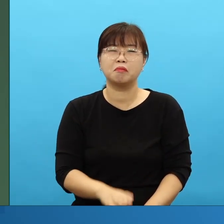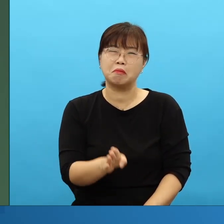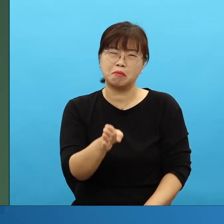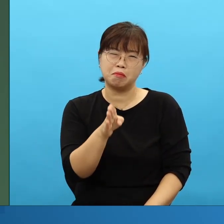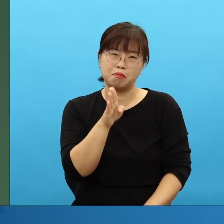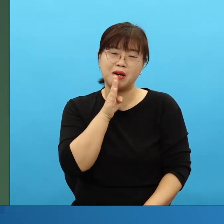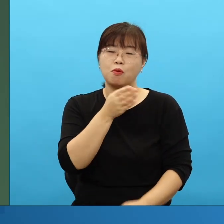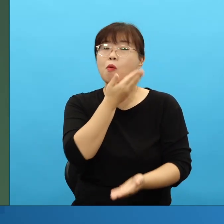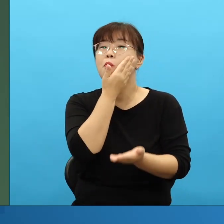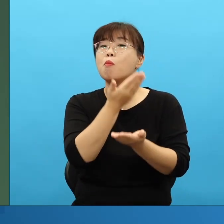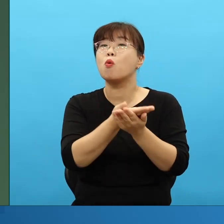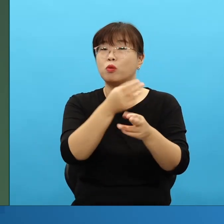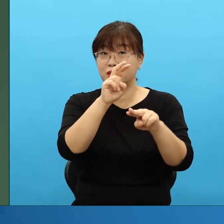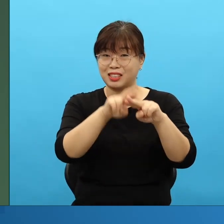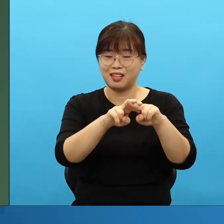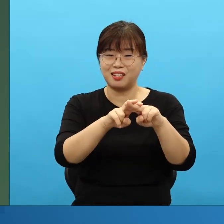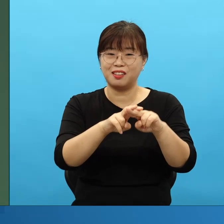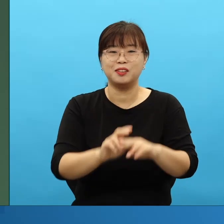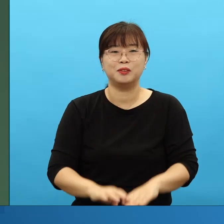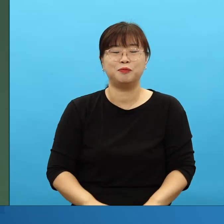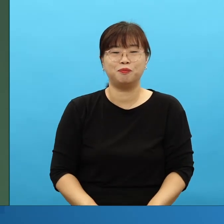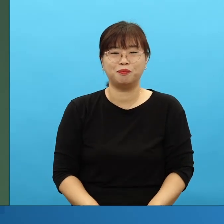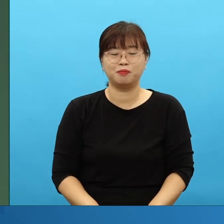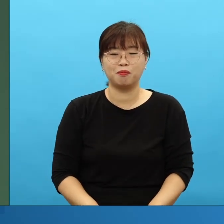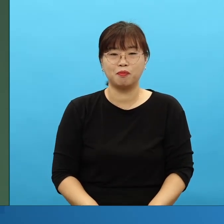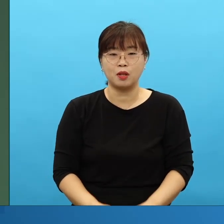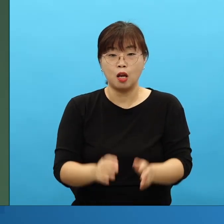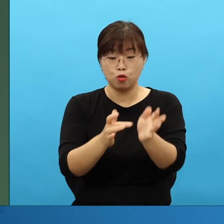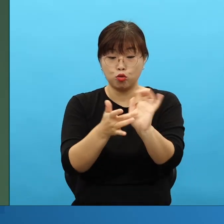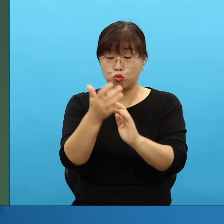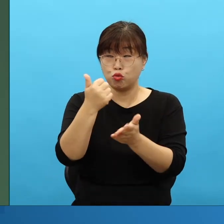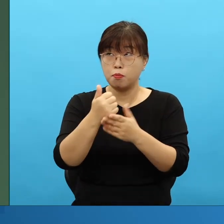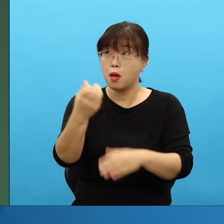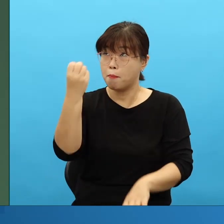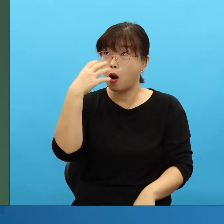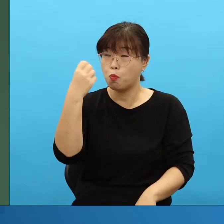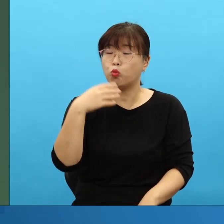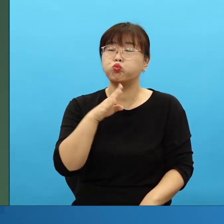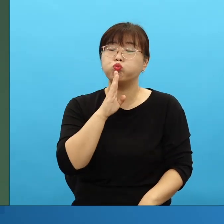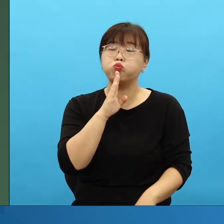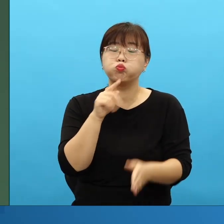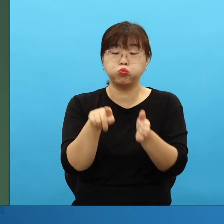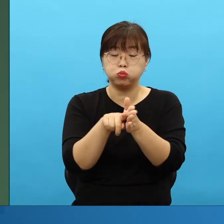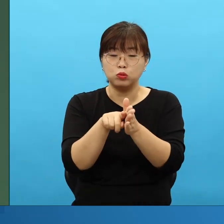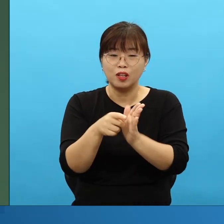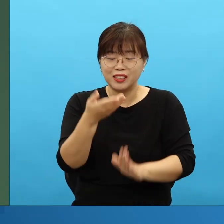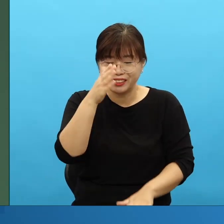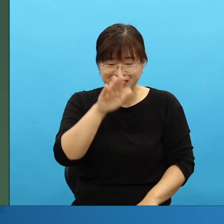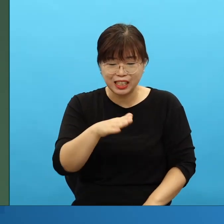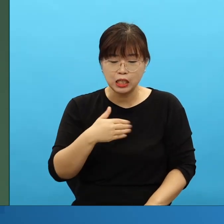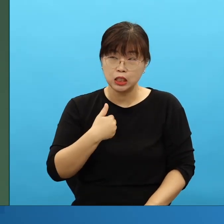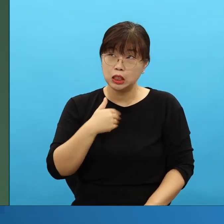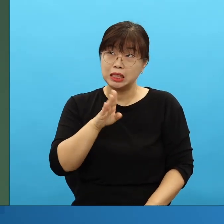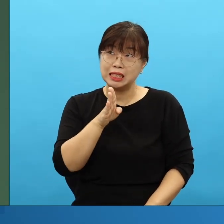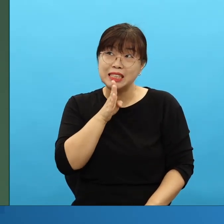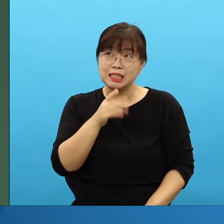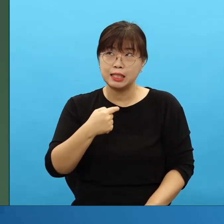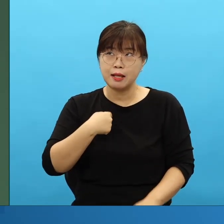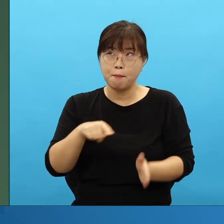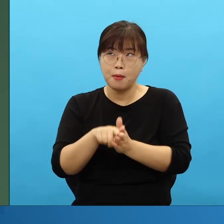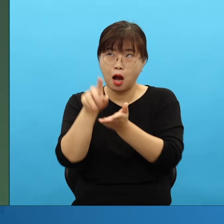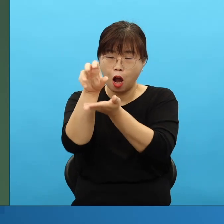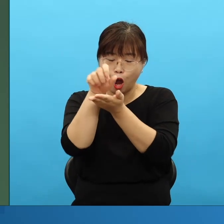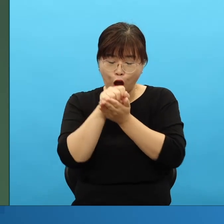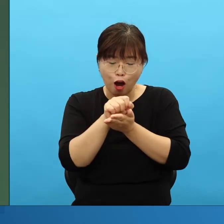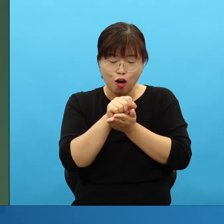건 아닙니다. 뭐 예수님 말씀하셨고 성경에 있기 때문에. It's not that our believers don't believe this because Jesus spoke of it and it's